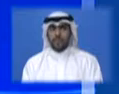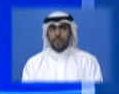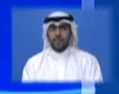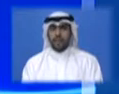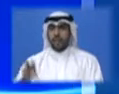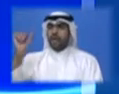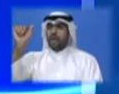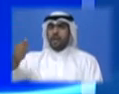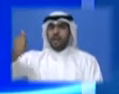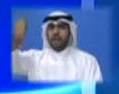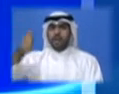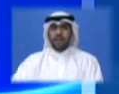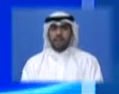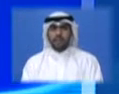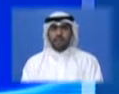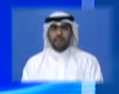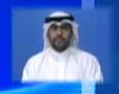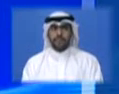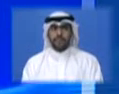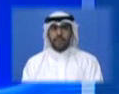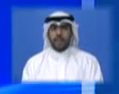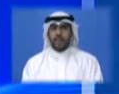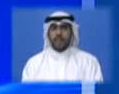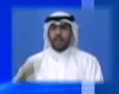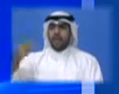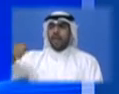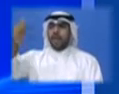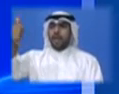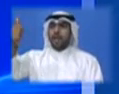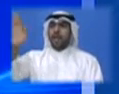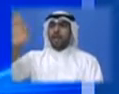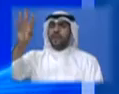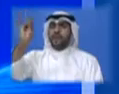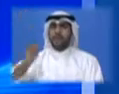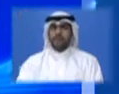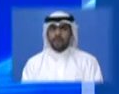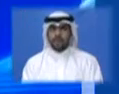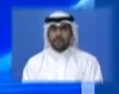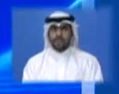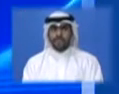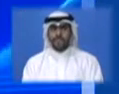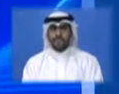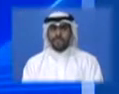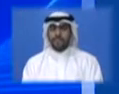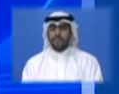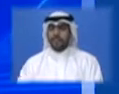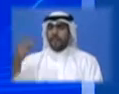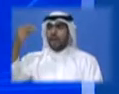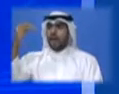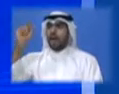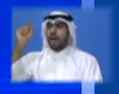العبيدان، هيا أحمد مشاري عبد العزيز عبد الله العبيدان، عائشة أحمد مشاري عبد العزيز عبد الله